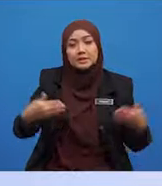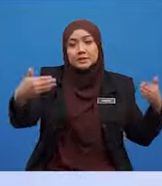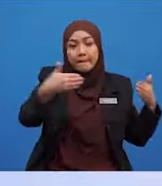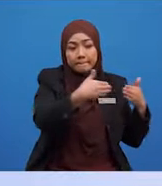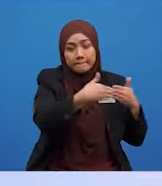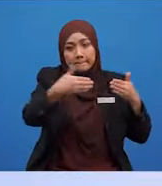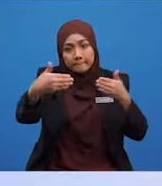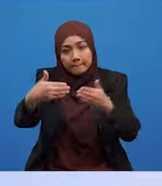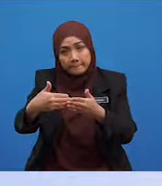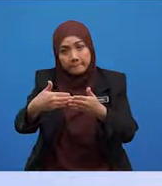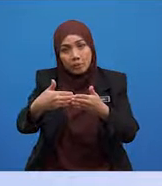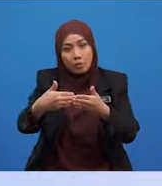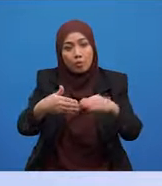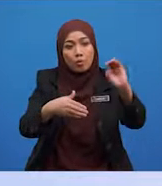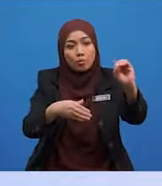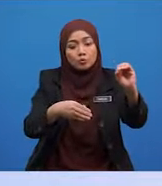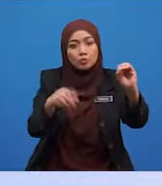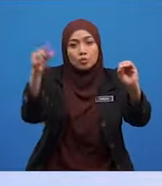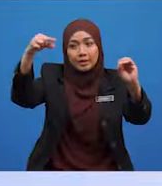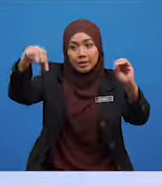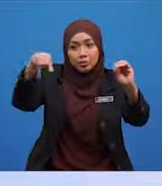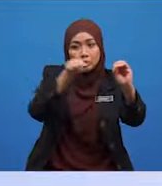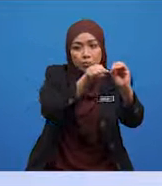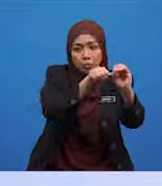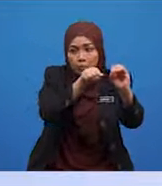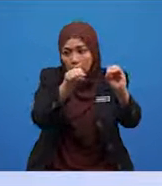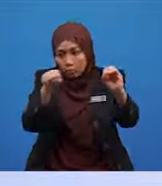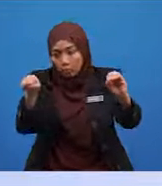dan titik Q menggunakan pembaris.